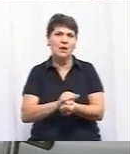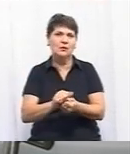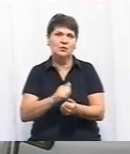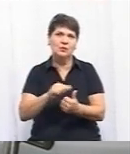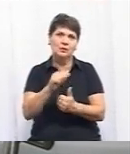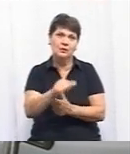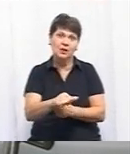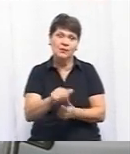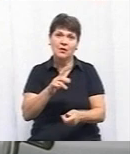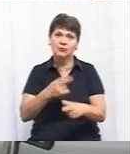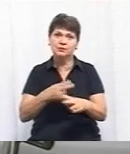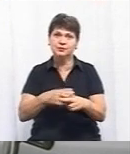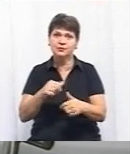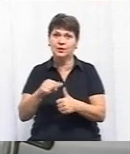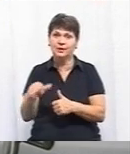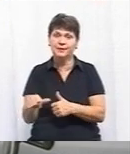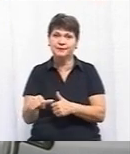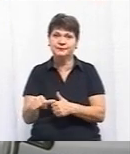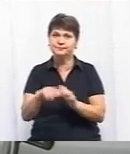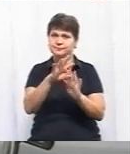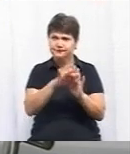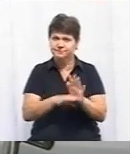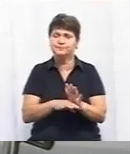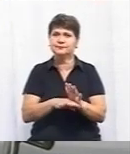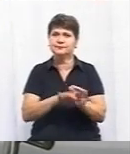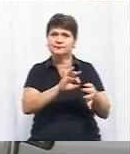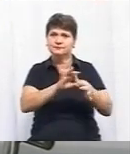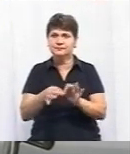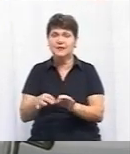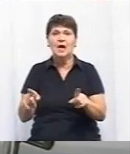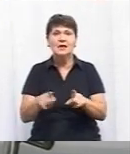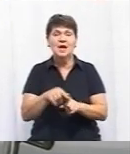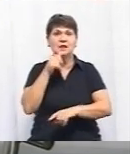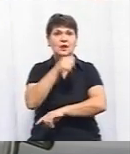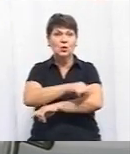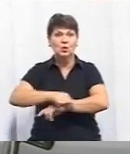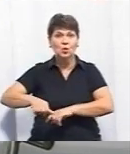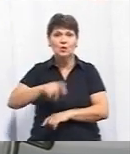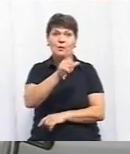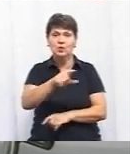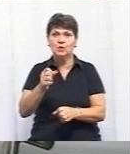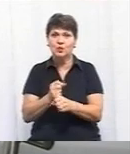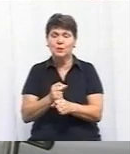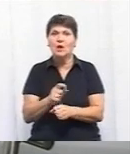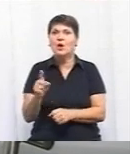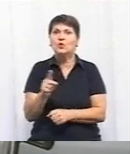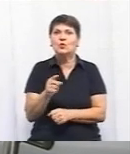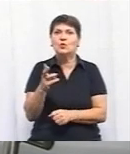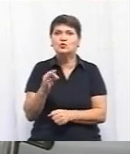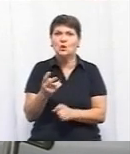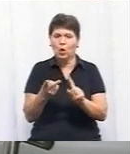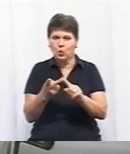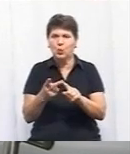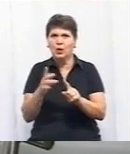окремо, брухт окремо і так далі, і тому подібне. Так за кордоном люди роблять, тому що пересортовувати – це дуже